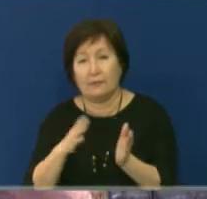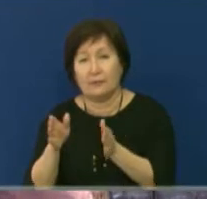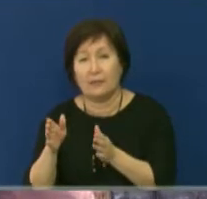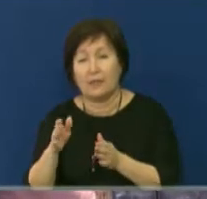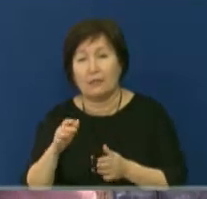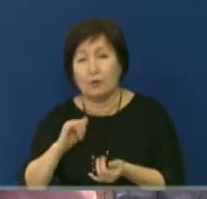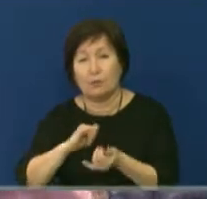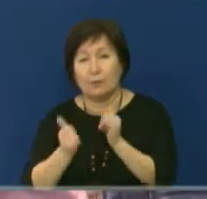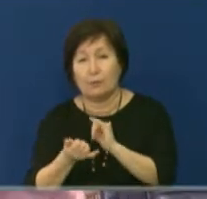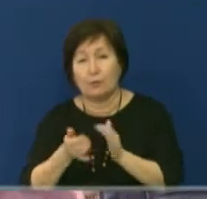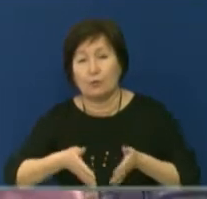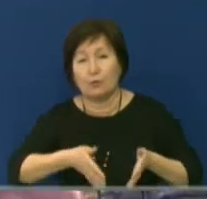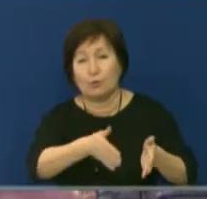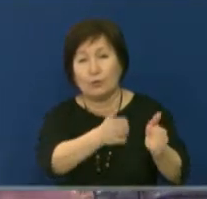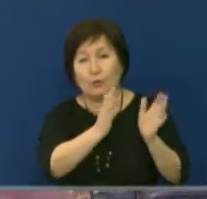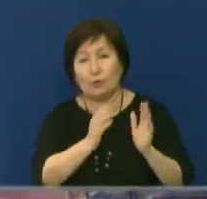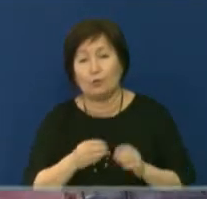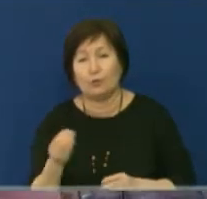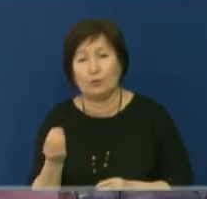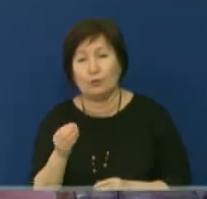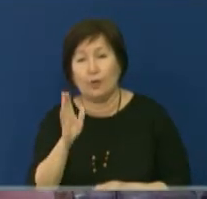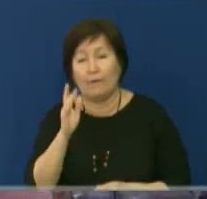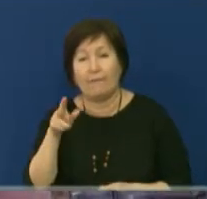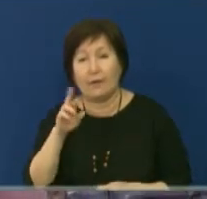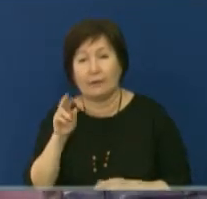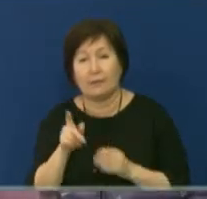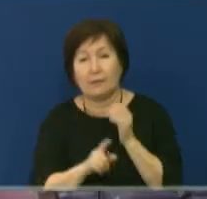высаживаем 1800 деревьев породы вяз.